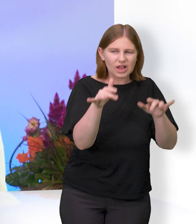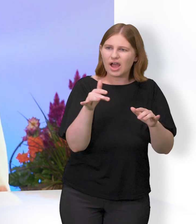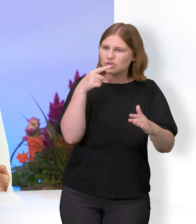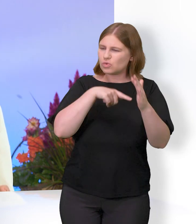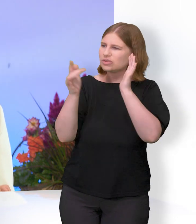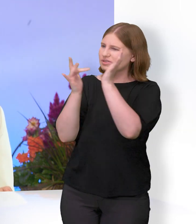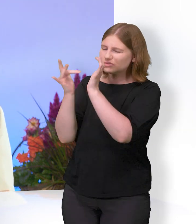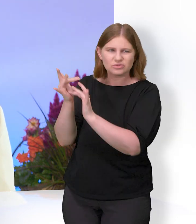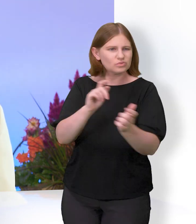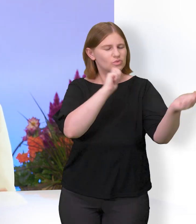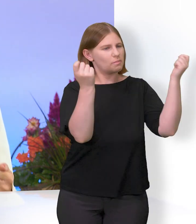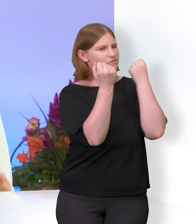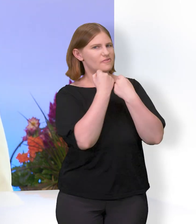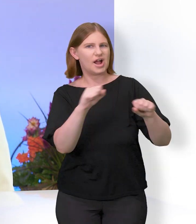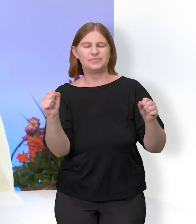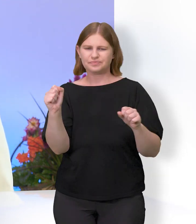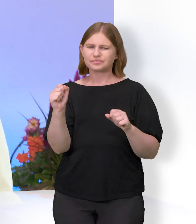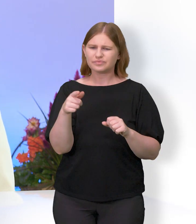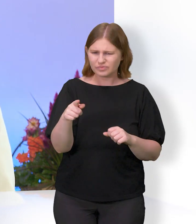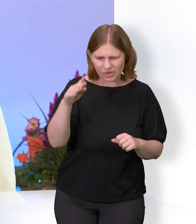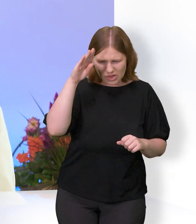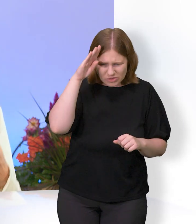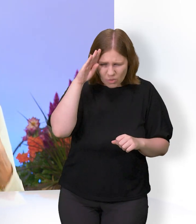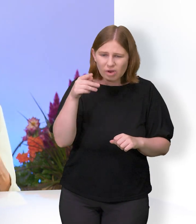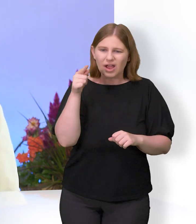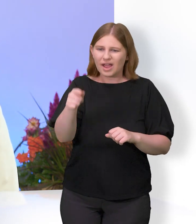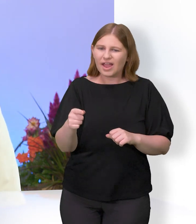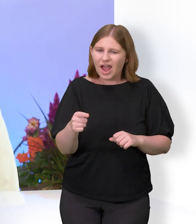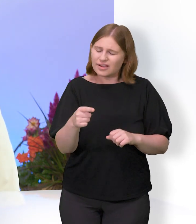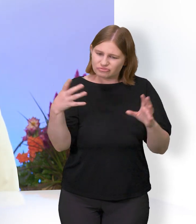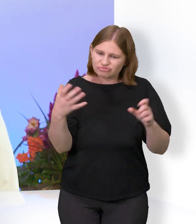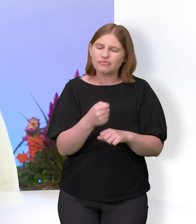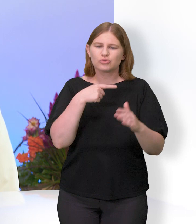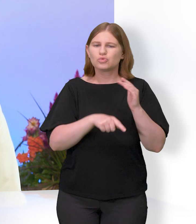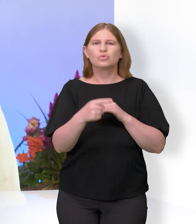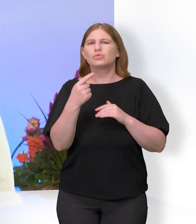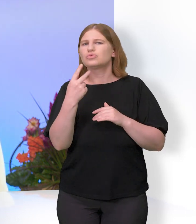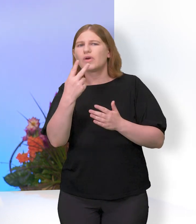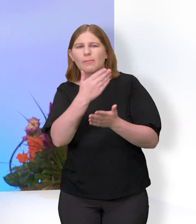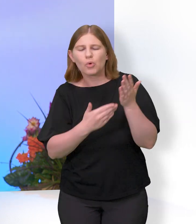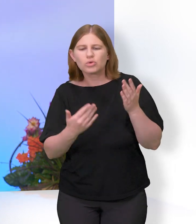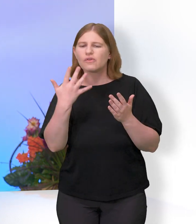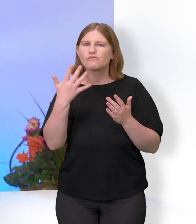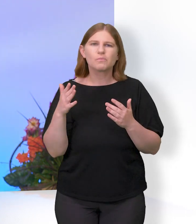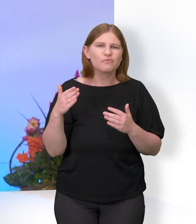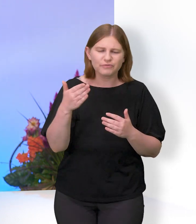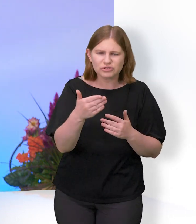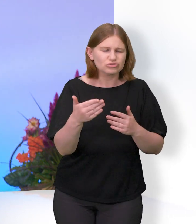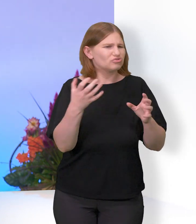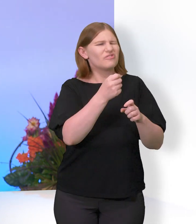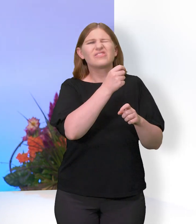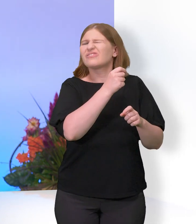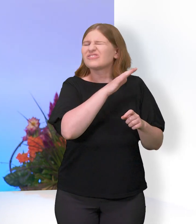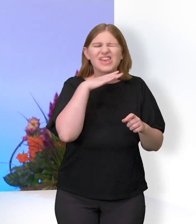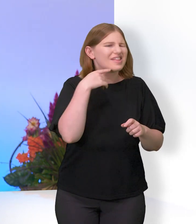wenigen Fischen und Broten zur Versorgung Tausender mit dazu beitragen durfte. Das waren so viele